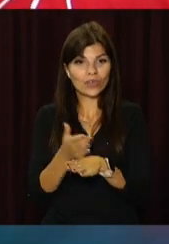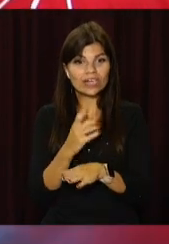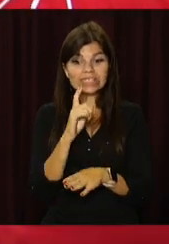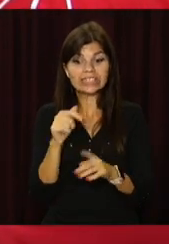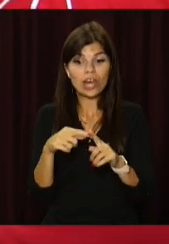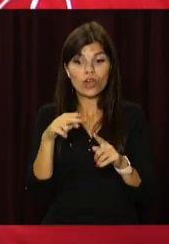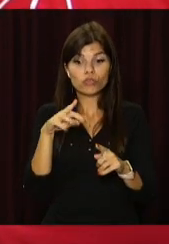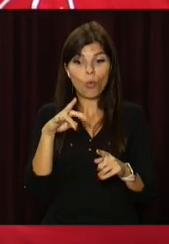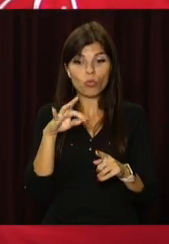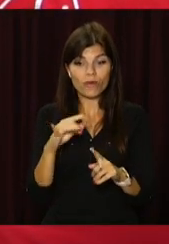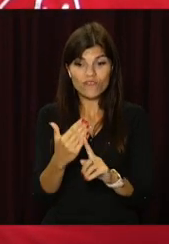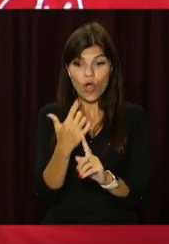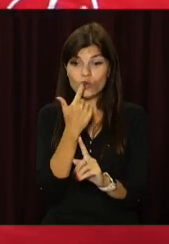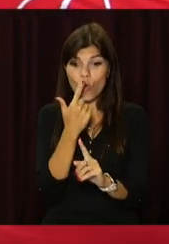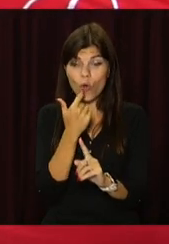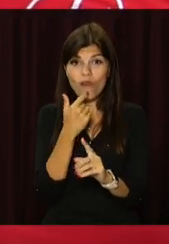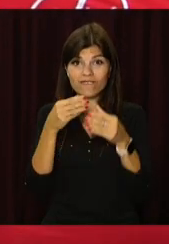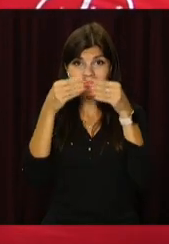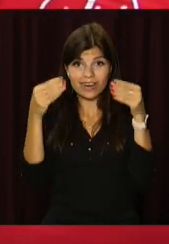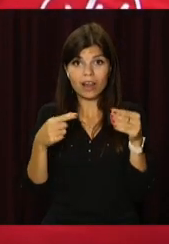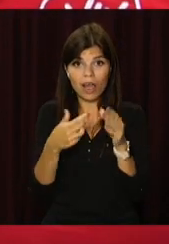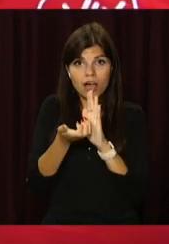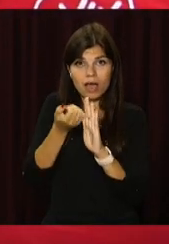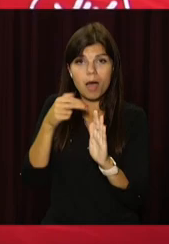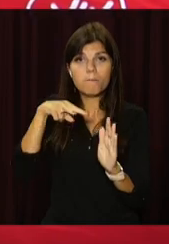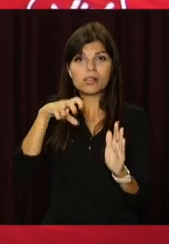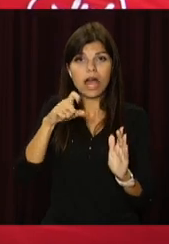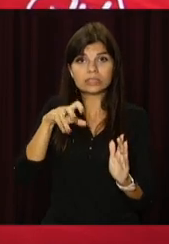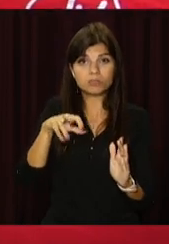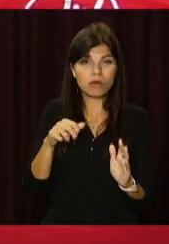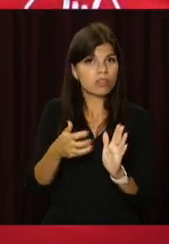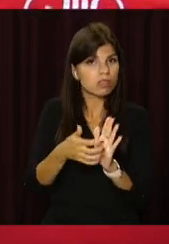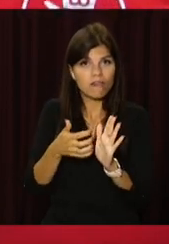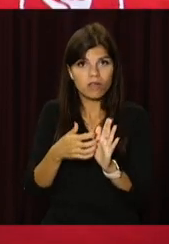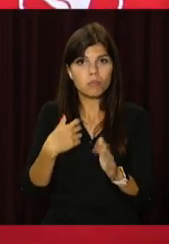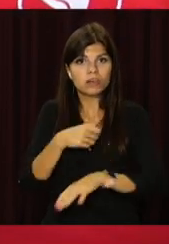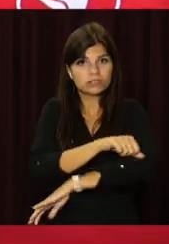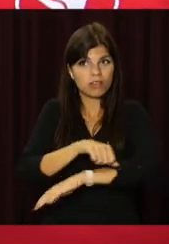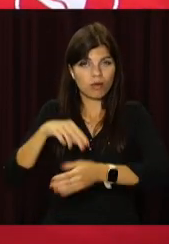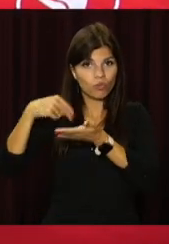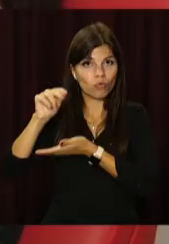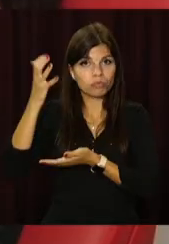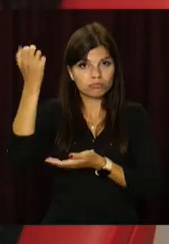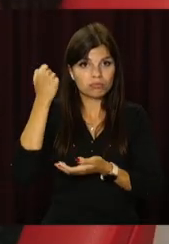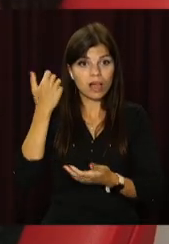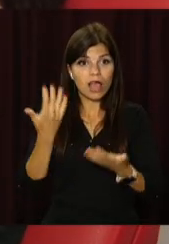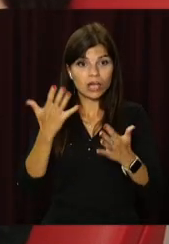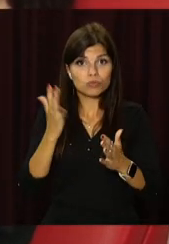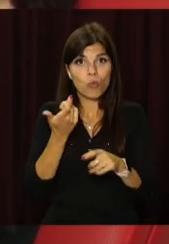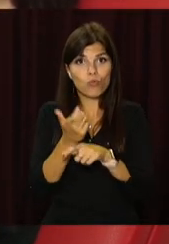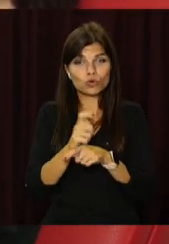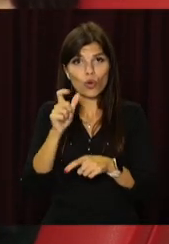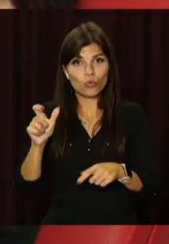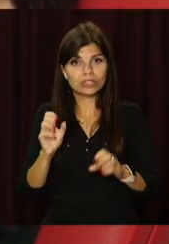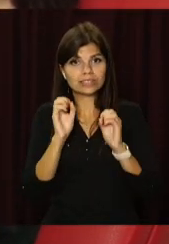з донорської плазми, на сьогоднішній день їх не вистачає на Україні і приходиться закупати за границей. А якщо більше буде у